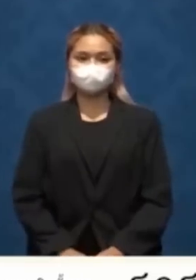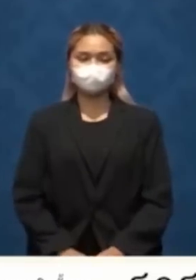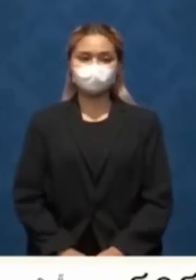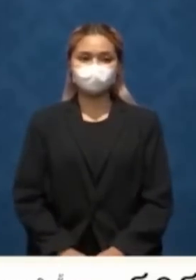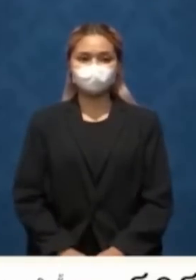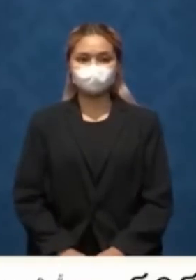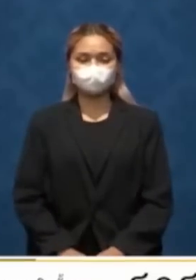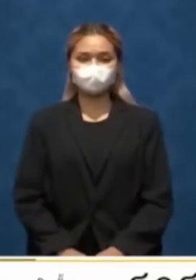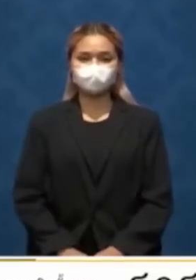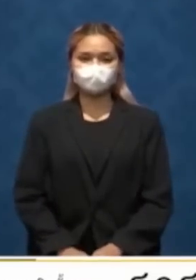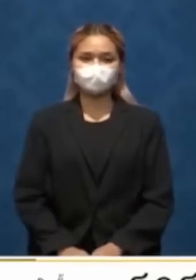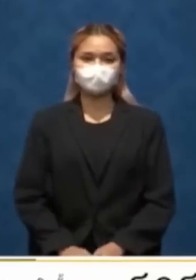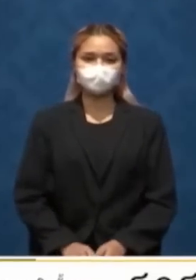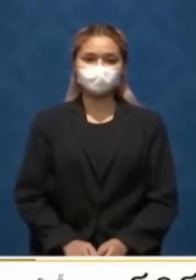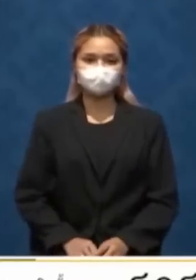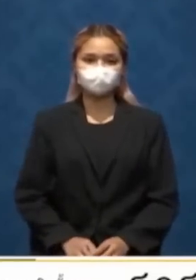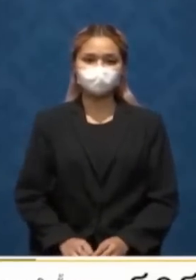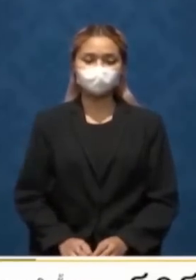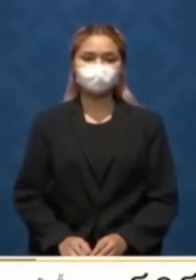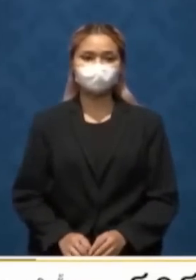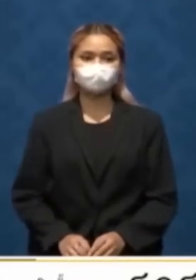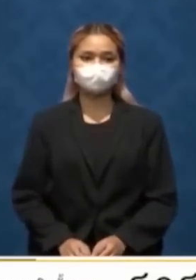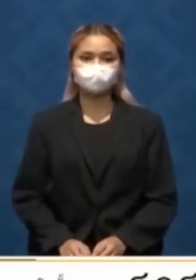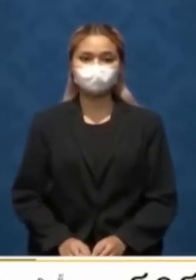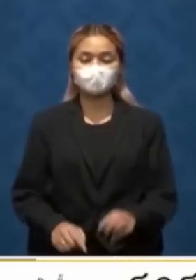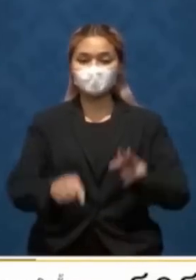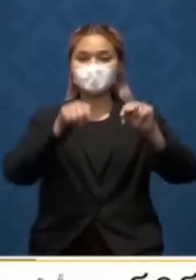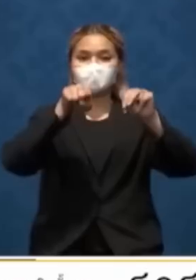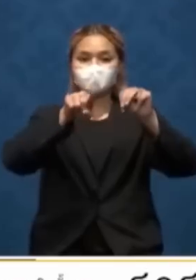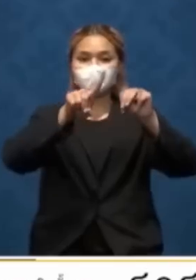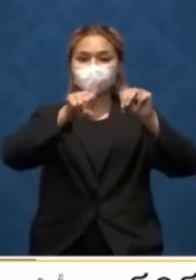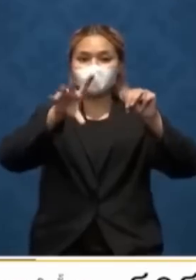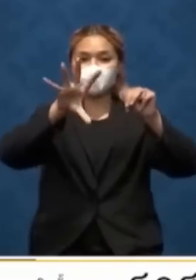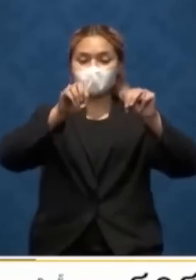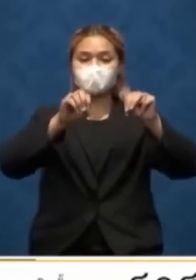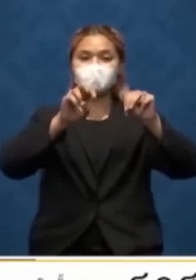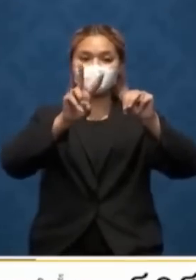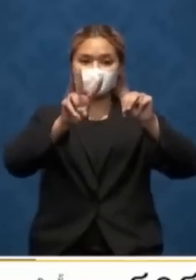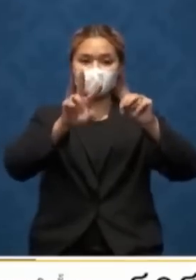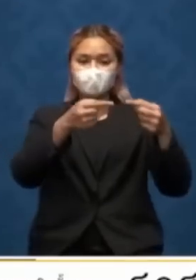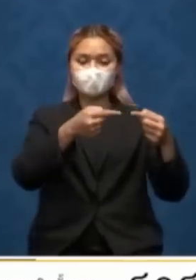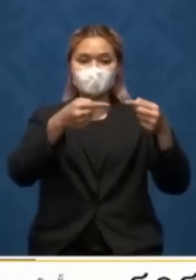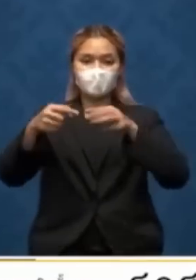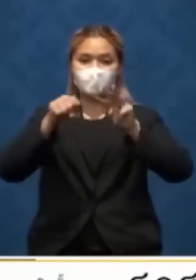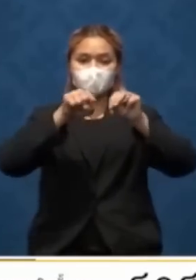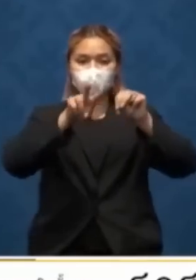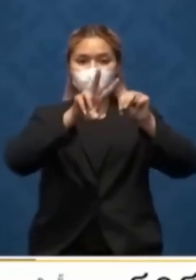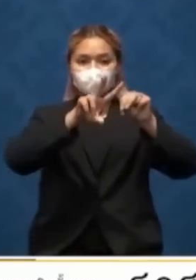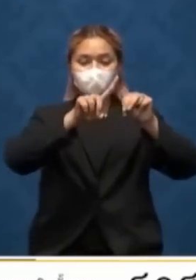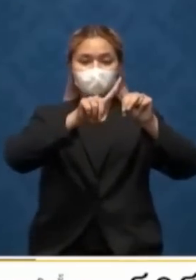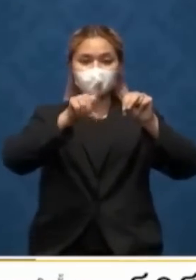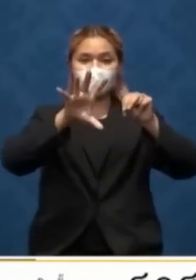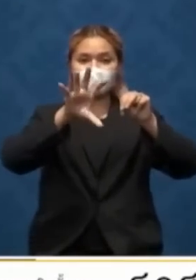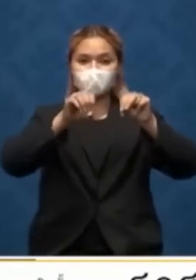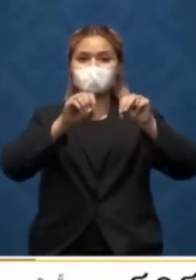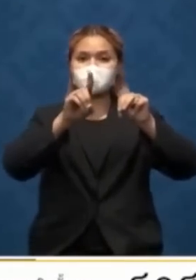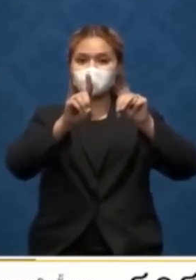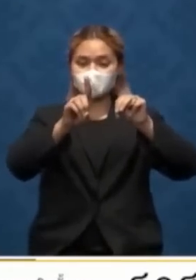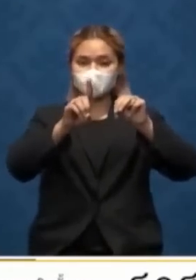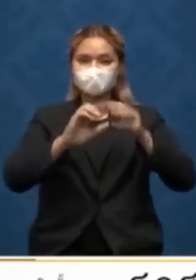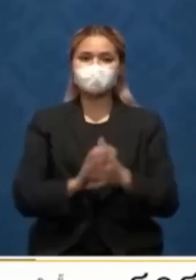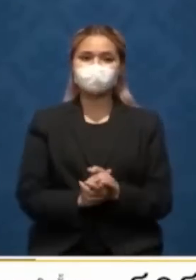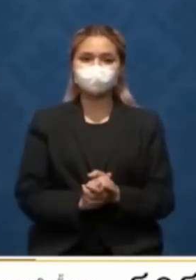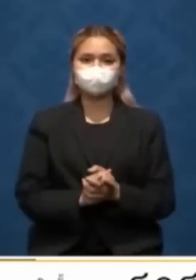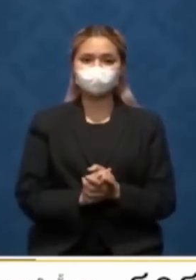มาตรา152เนี่ยเราก็ไปไกลถึงมาตรา151บ่อยนะครับคือไม่